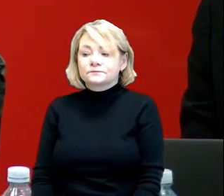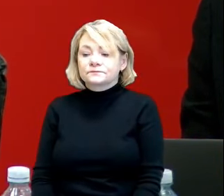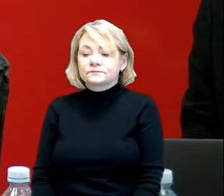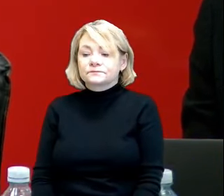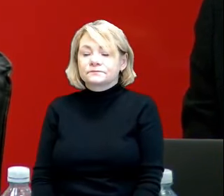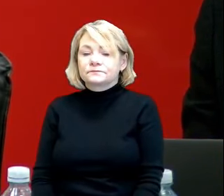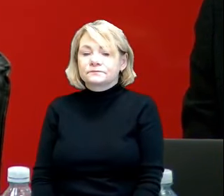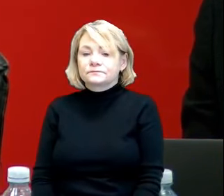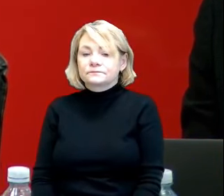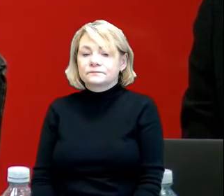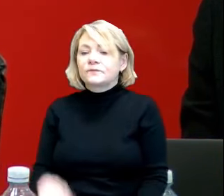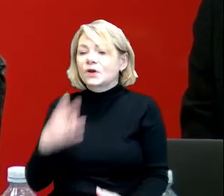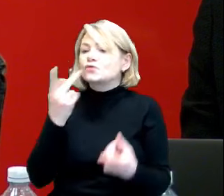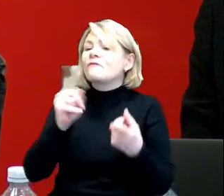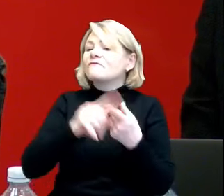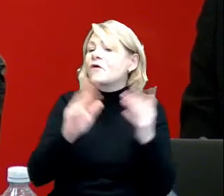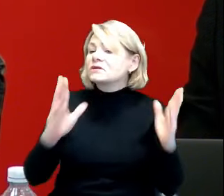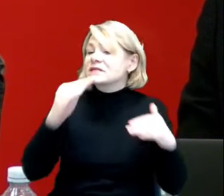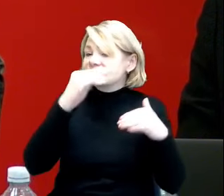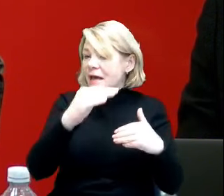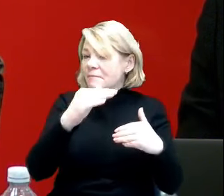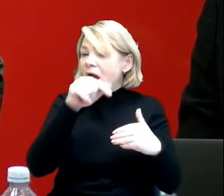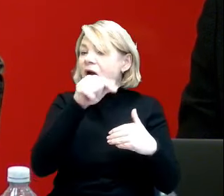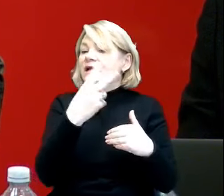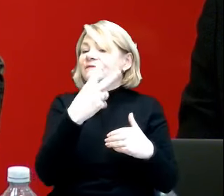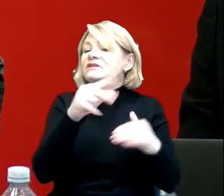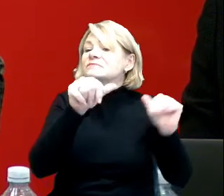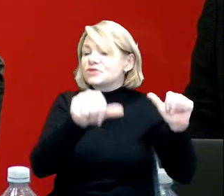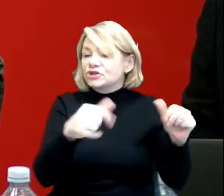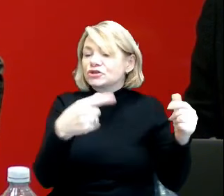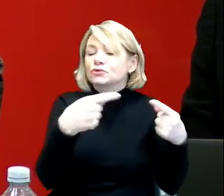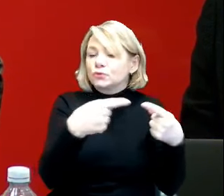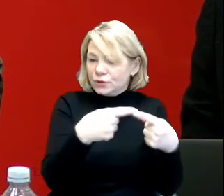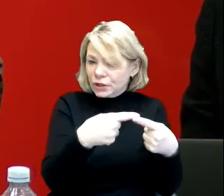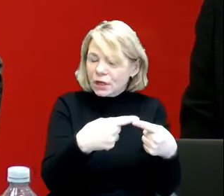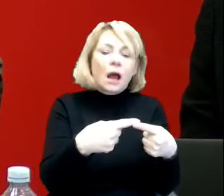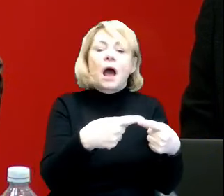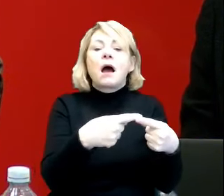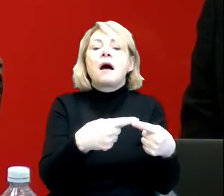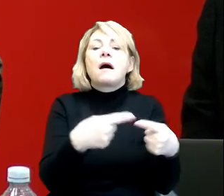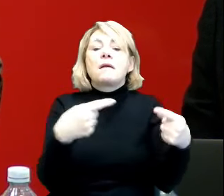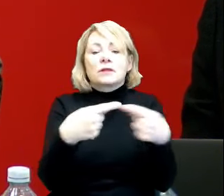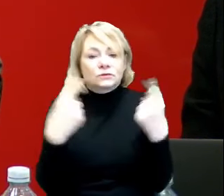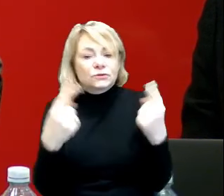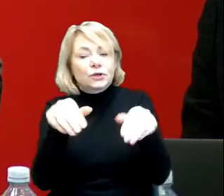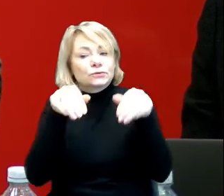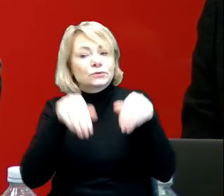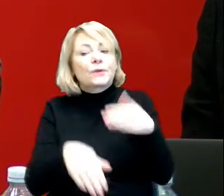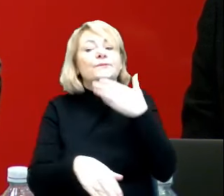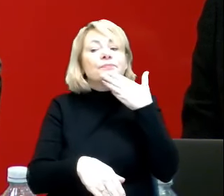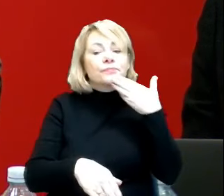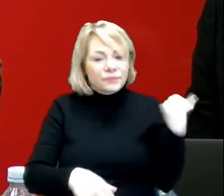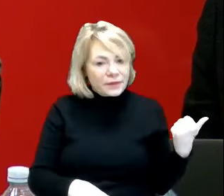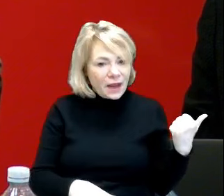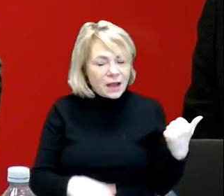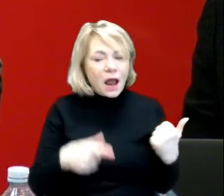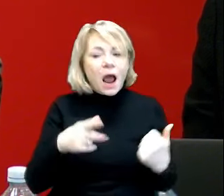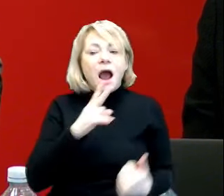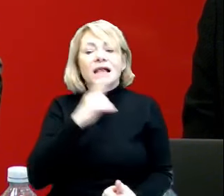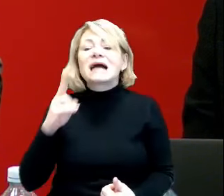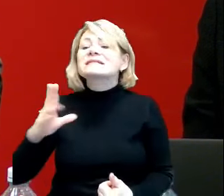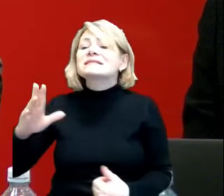pagal sistemą 26 už prieš ir susilaikiusių nėra negalėjo balsuot per